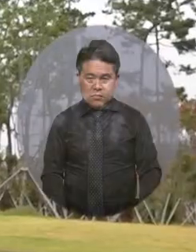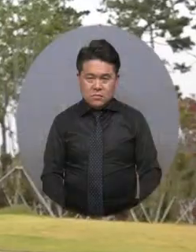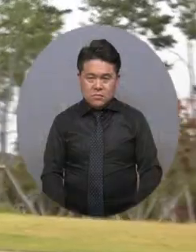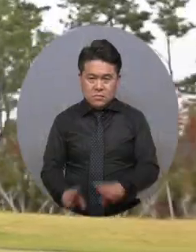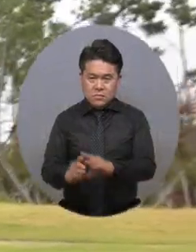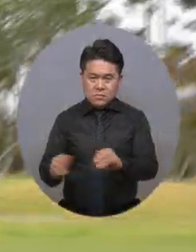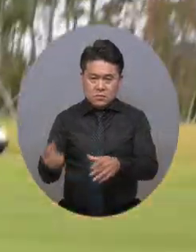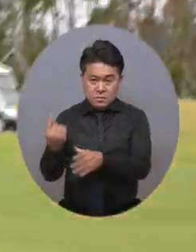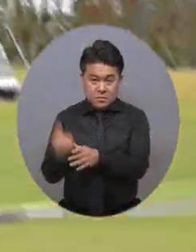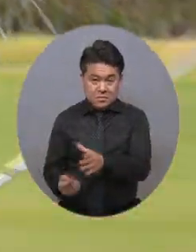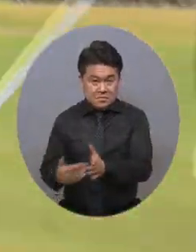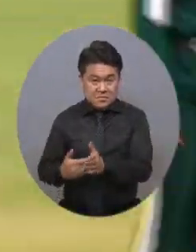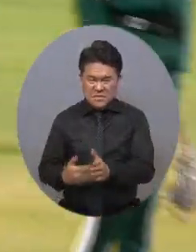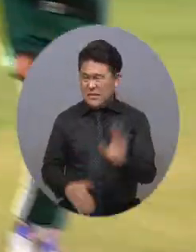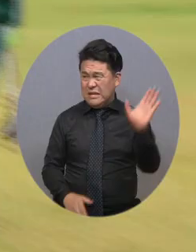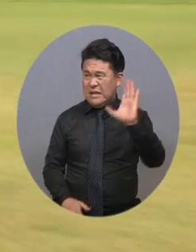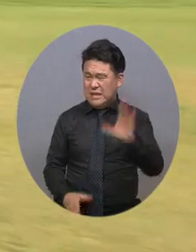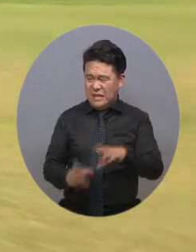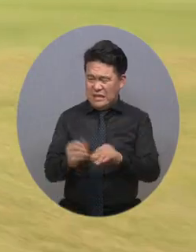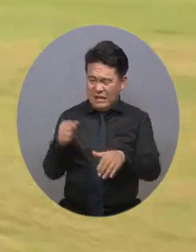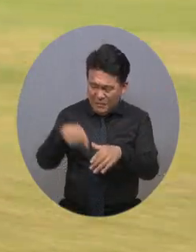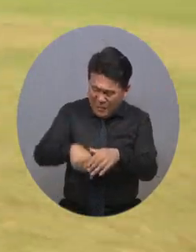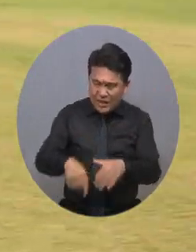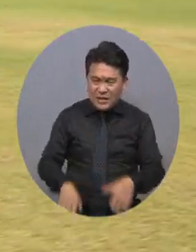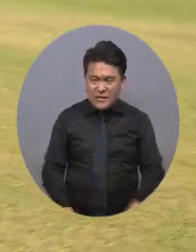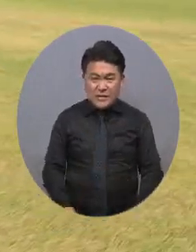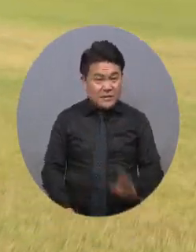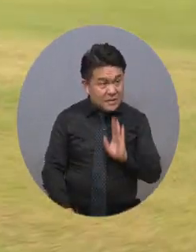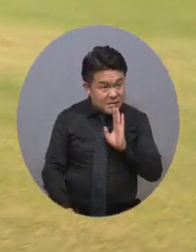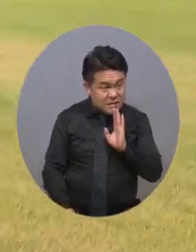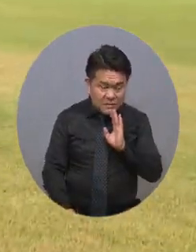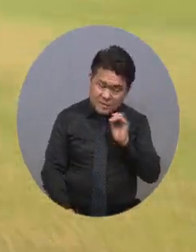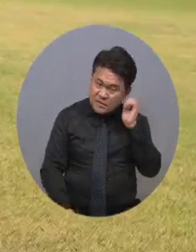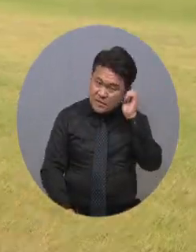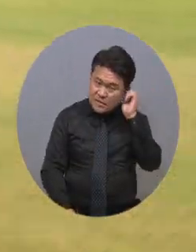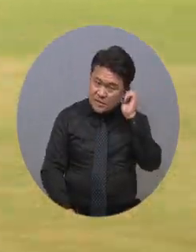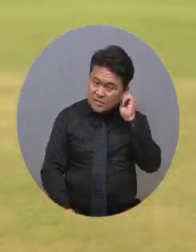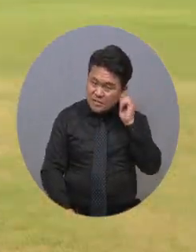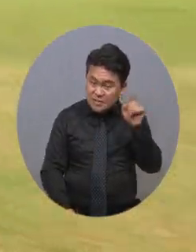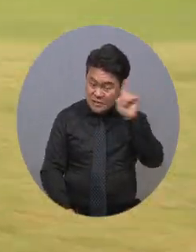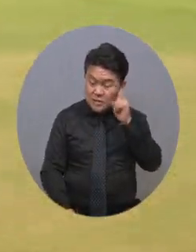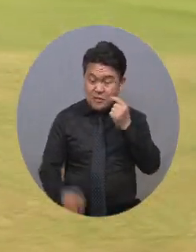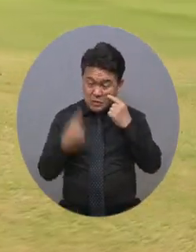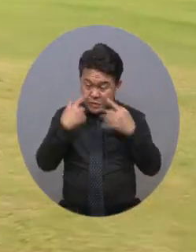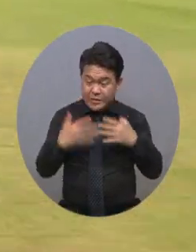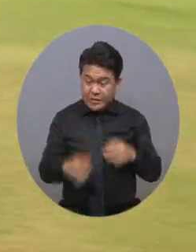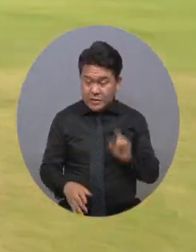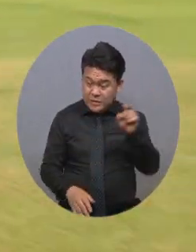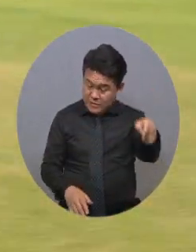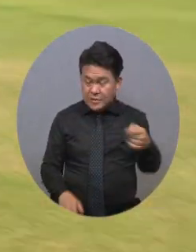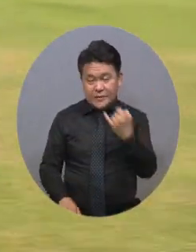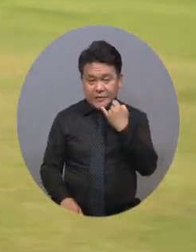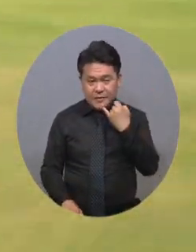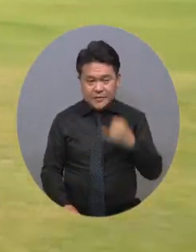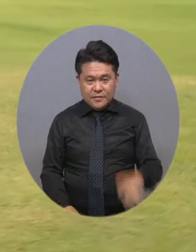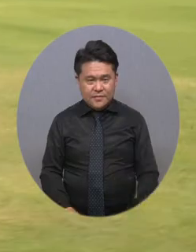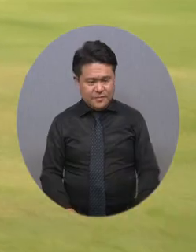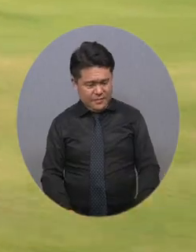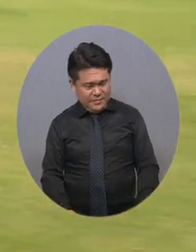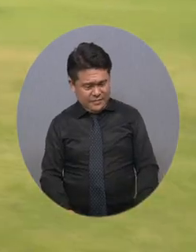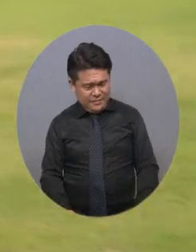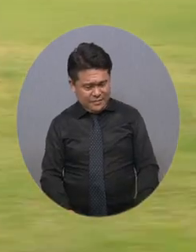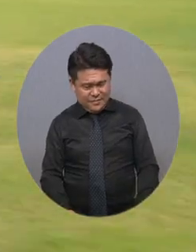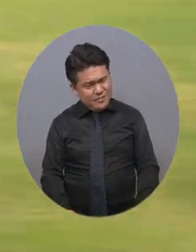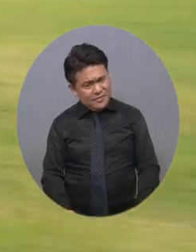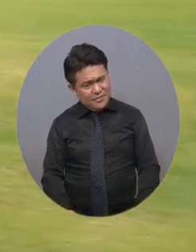벙커다. 넘어갔지? 벙커 같은데? 아니야 넘어갔어. 진짜로? 어. 100%. 응? 어? 100%. 100%요? 100%. 만약에 안